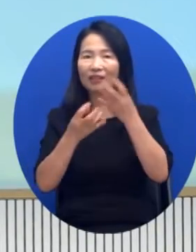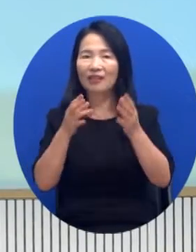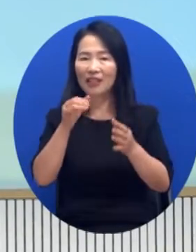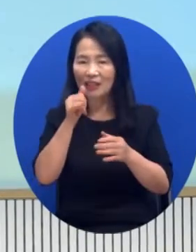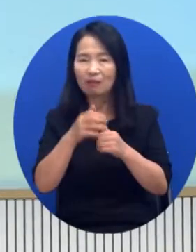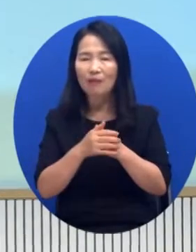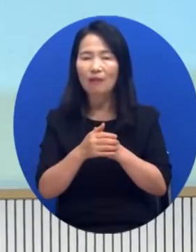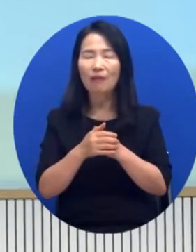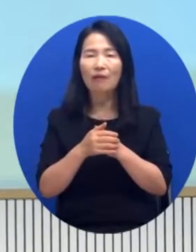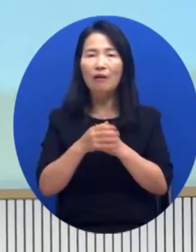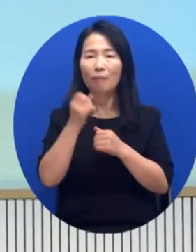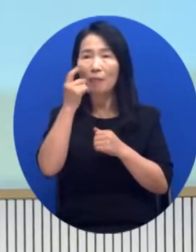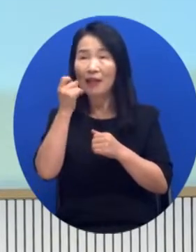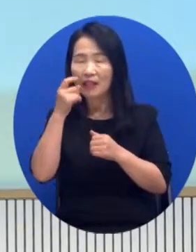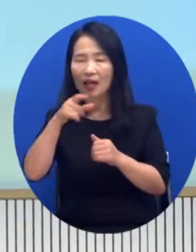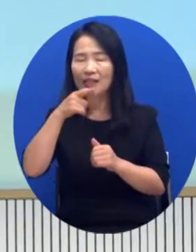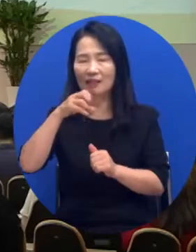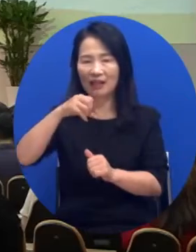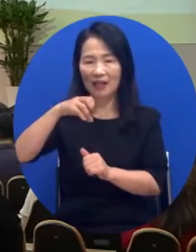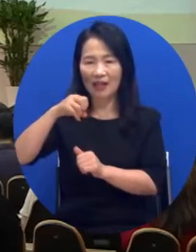있게 됩니다. 그리고 또